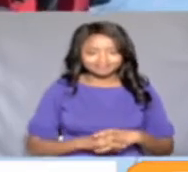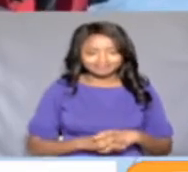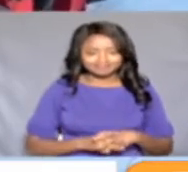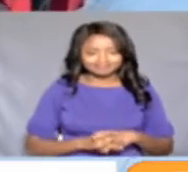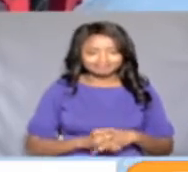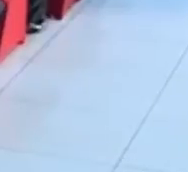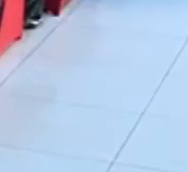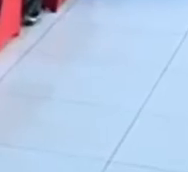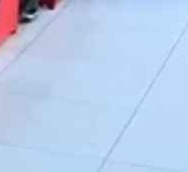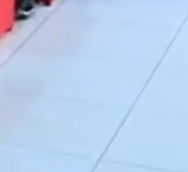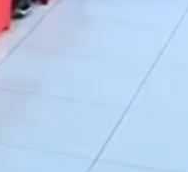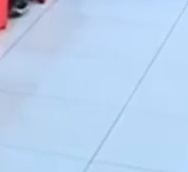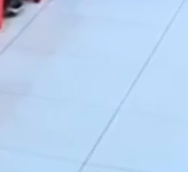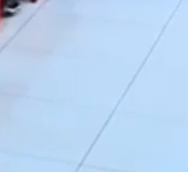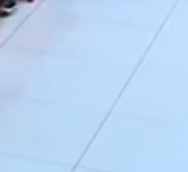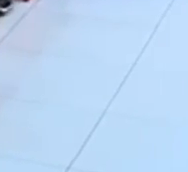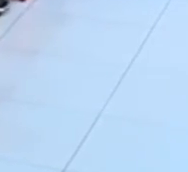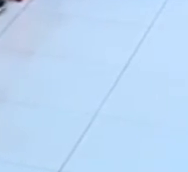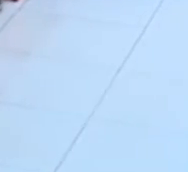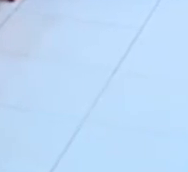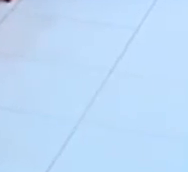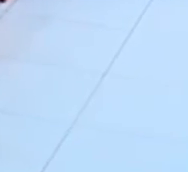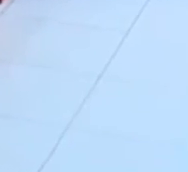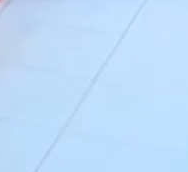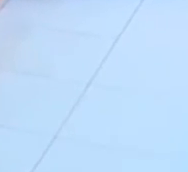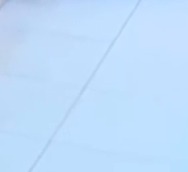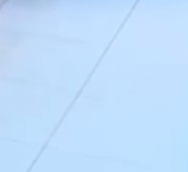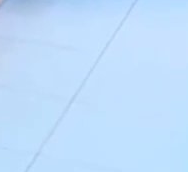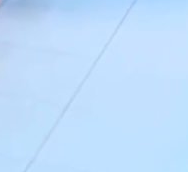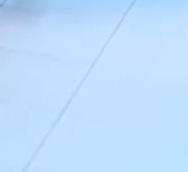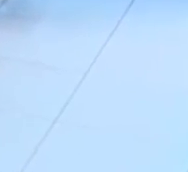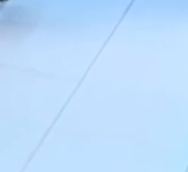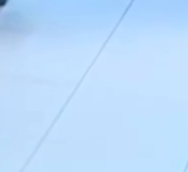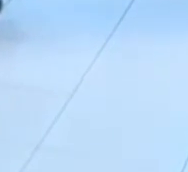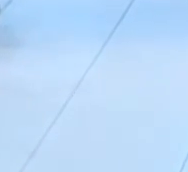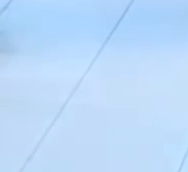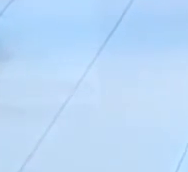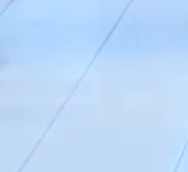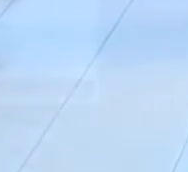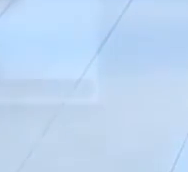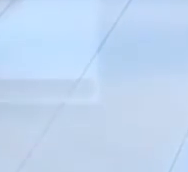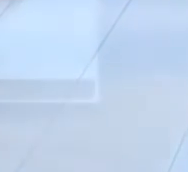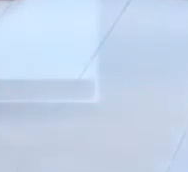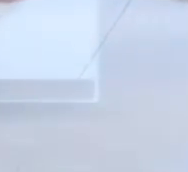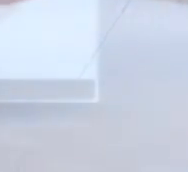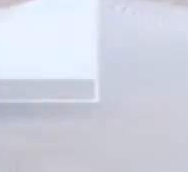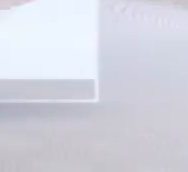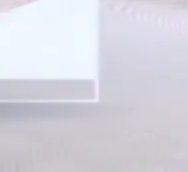Wapi makofi tafadhali. Thank you very much. Thank you to our panelists. Thank you to each.